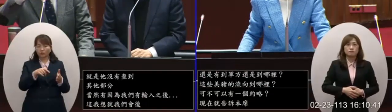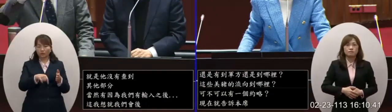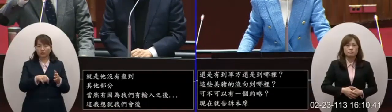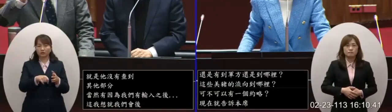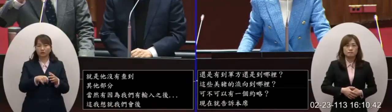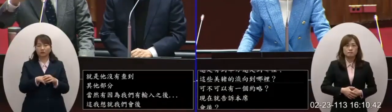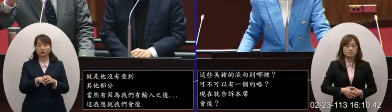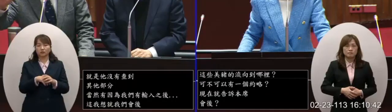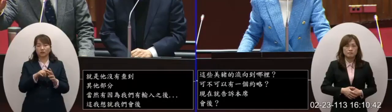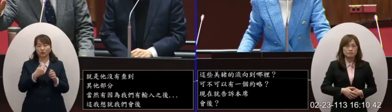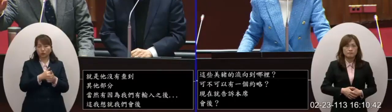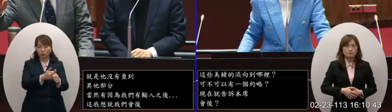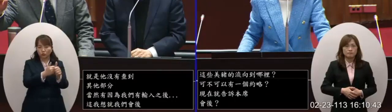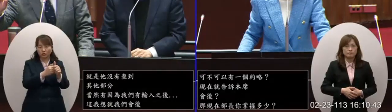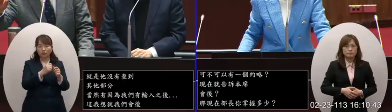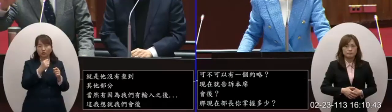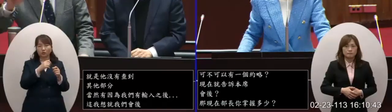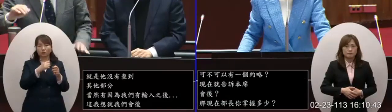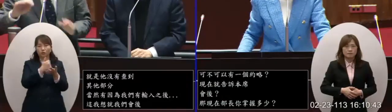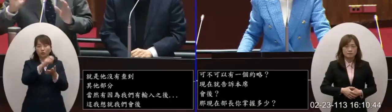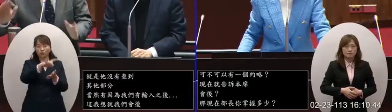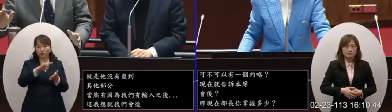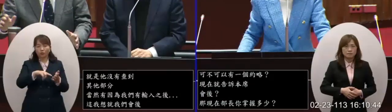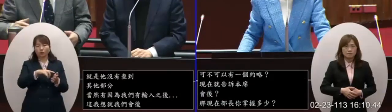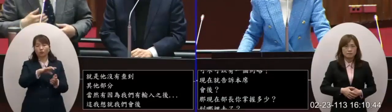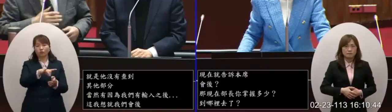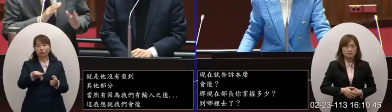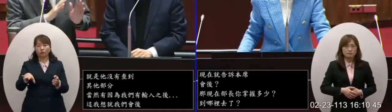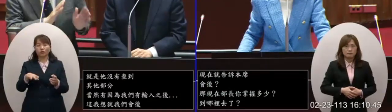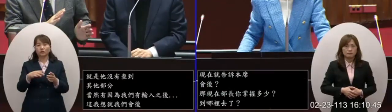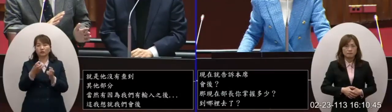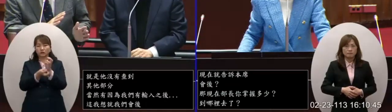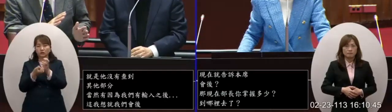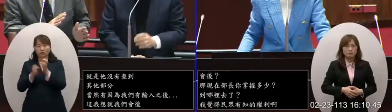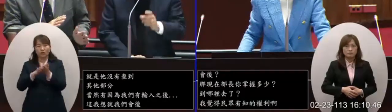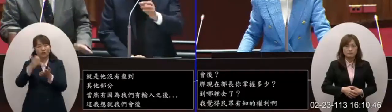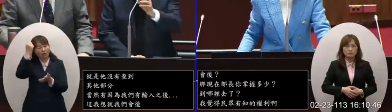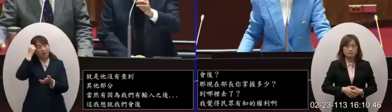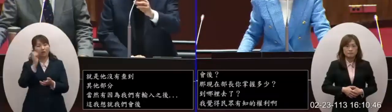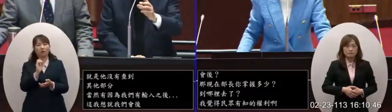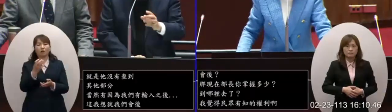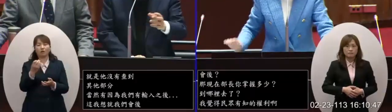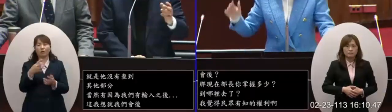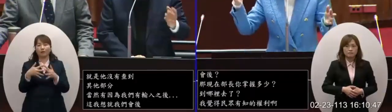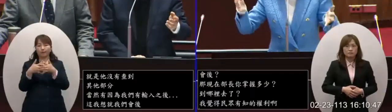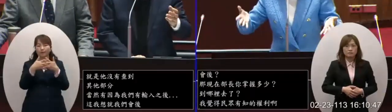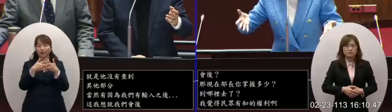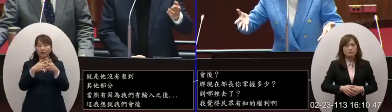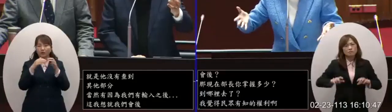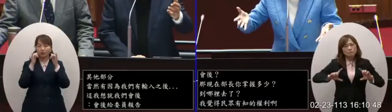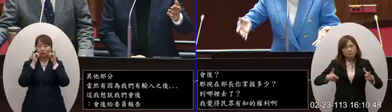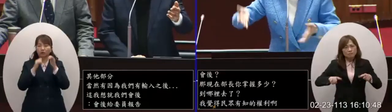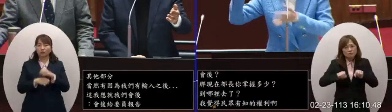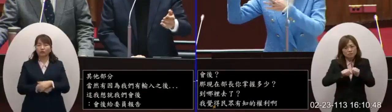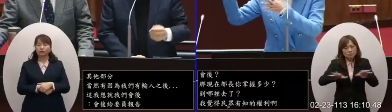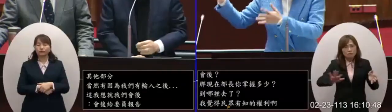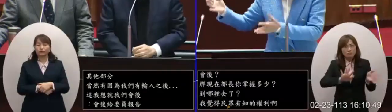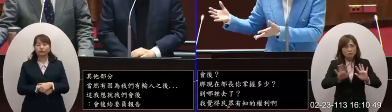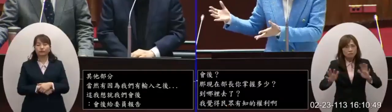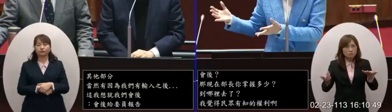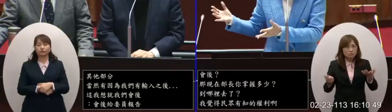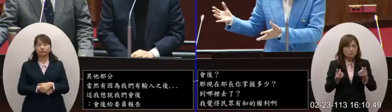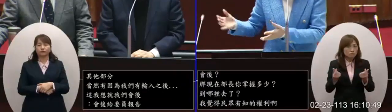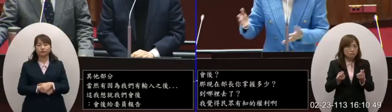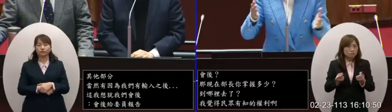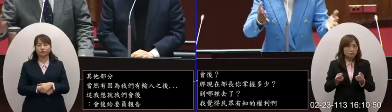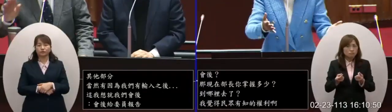有这个来追踪它的流向啊，但是到哪里去我不会背起来。 这个美牛 大致的你都没有掌握，譬如说变成是